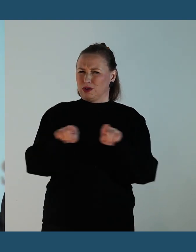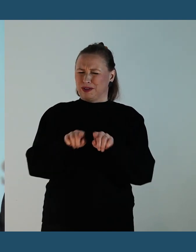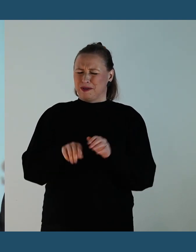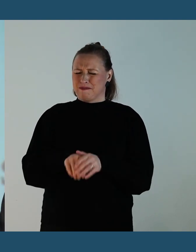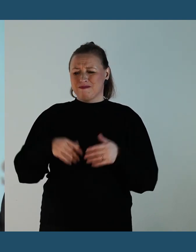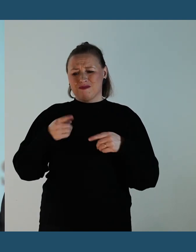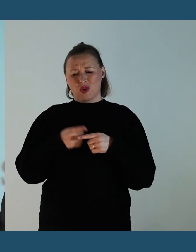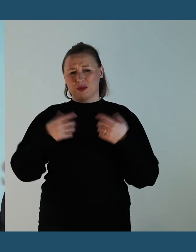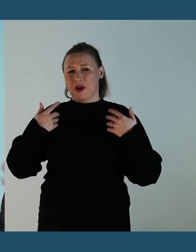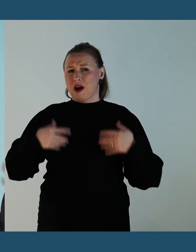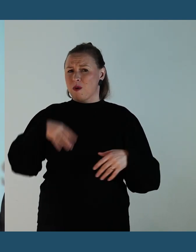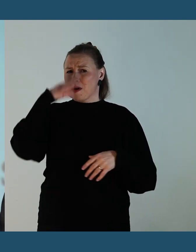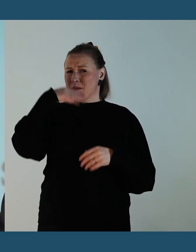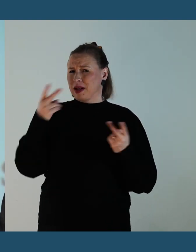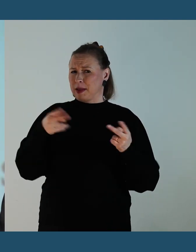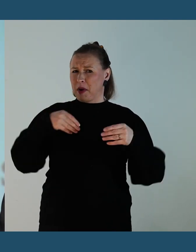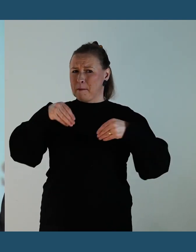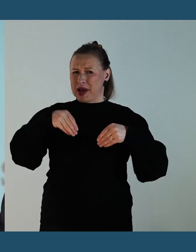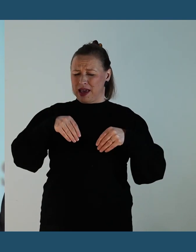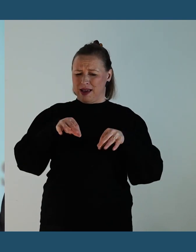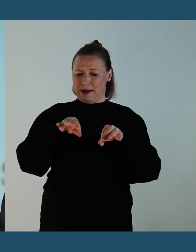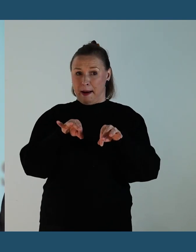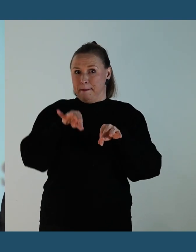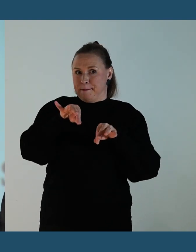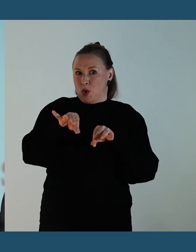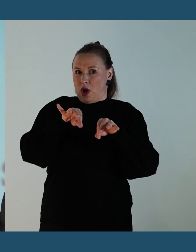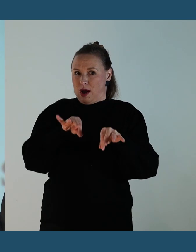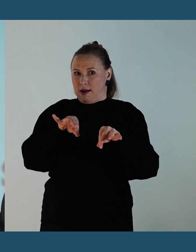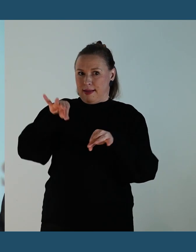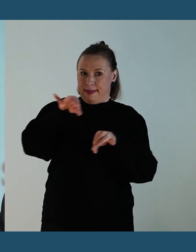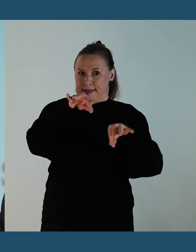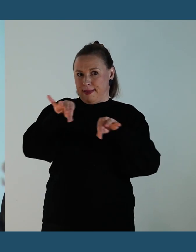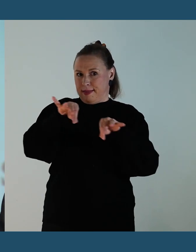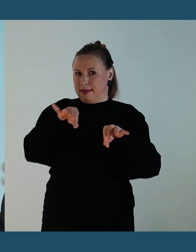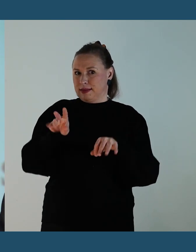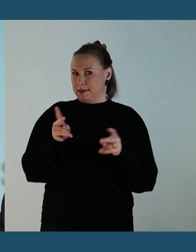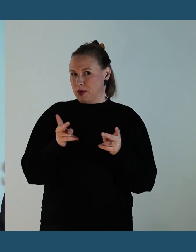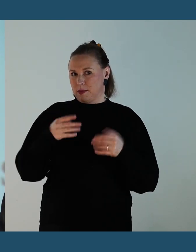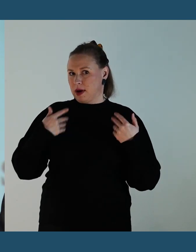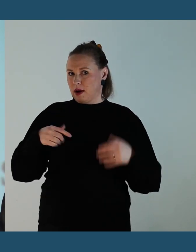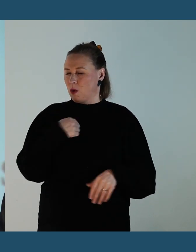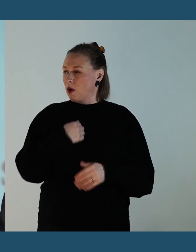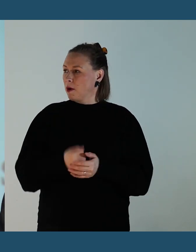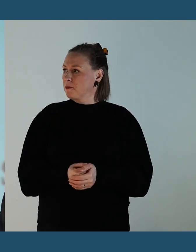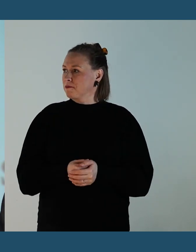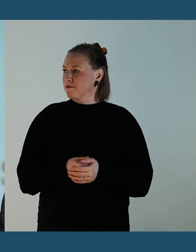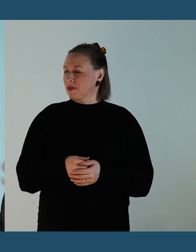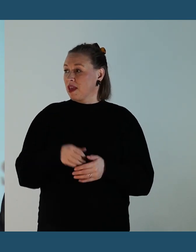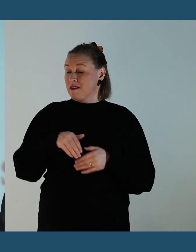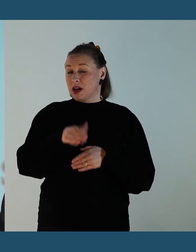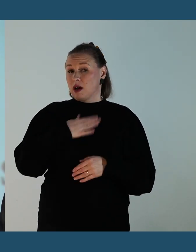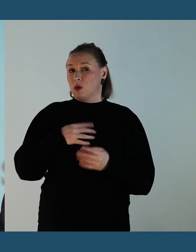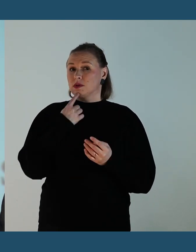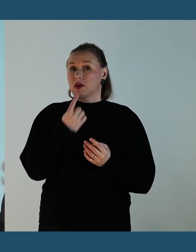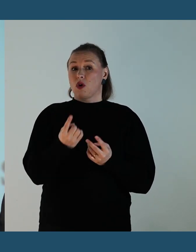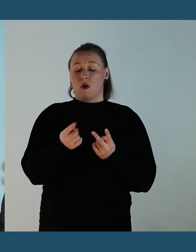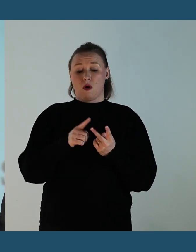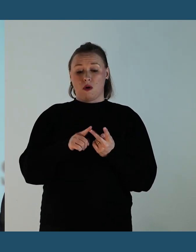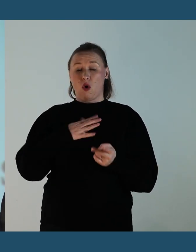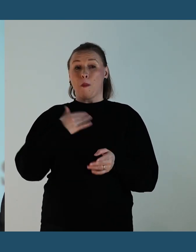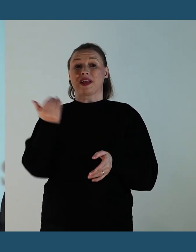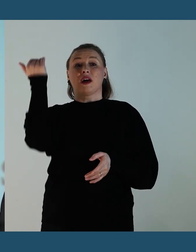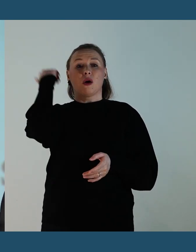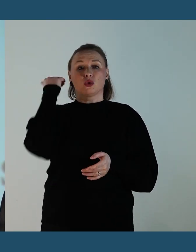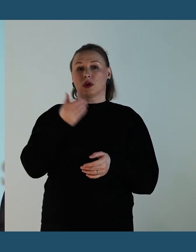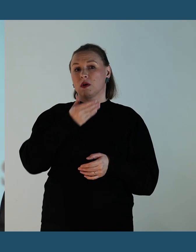peliareenana, että se oli tosi ikävää. Sitten ehkä toiseksi sanon sen, että kun on nuorisotutkija taustaltani, niin kun